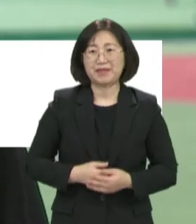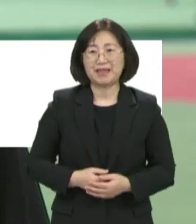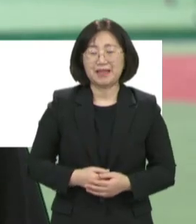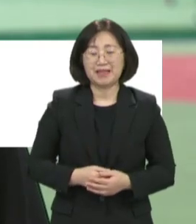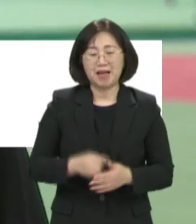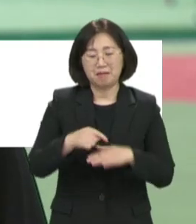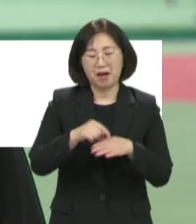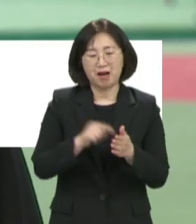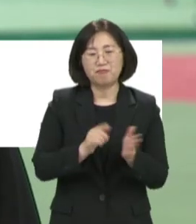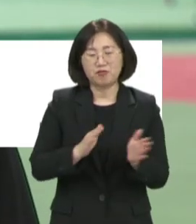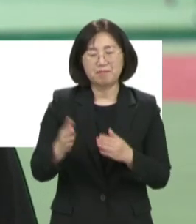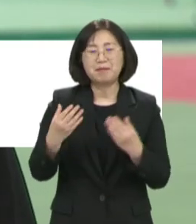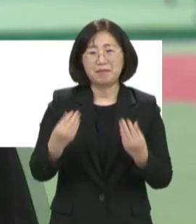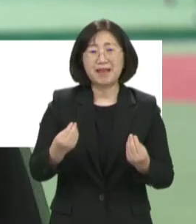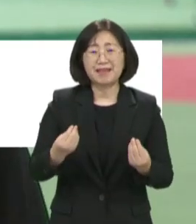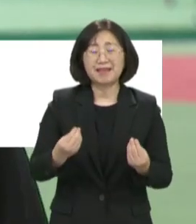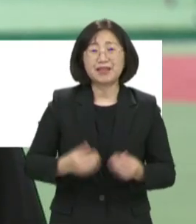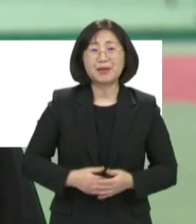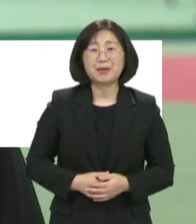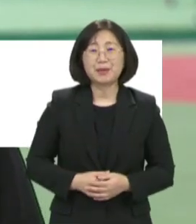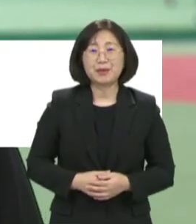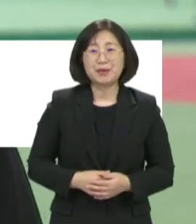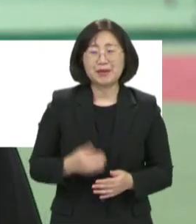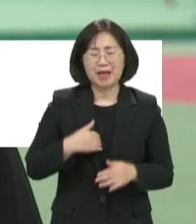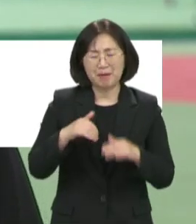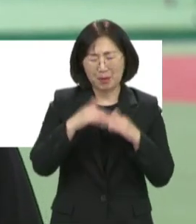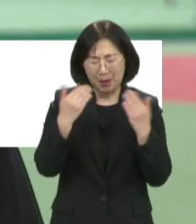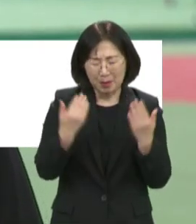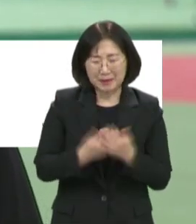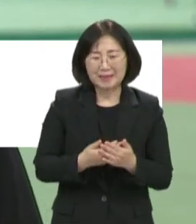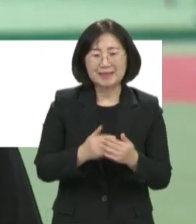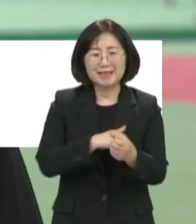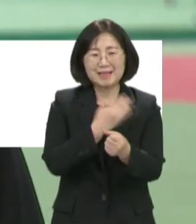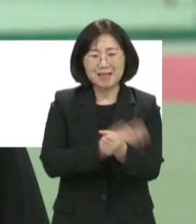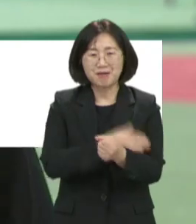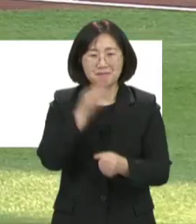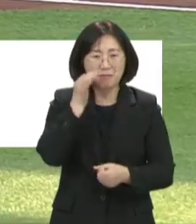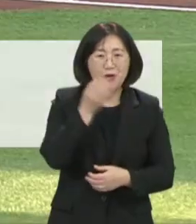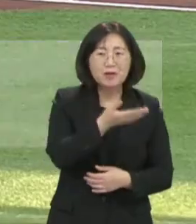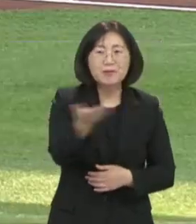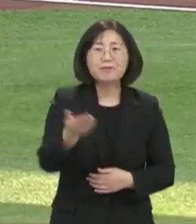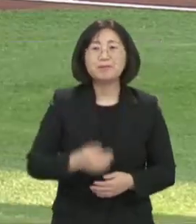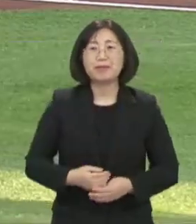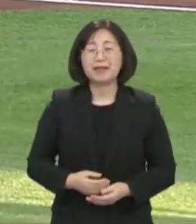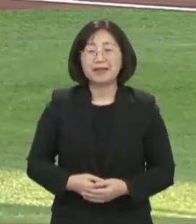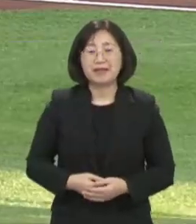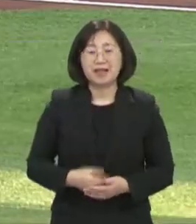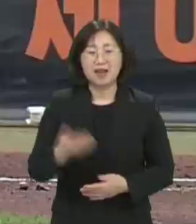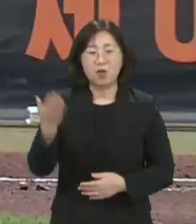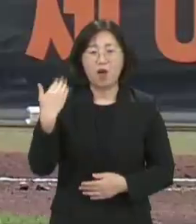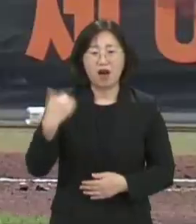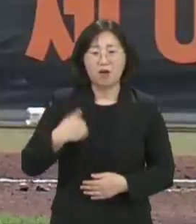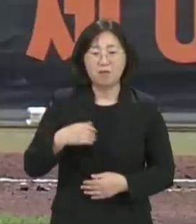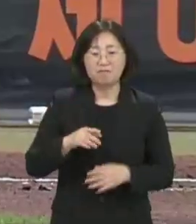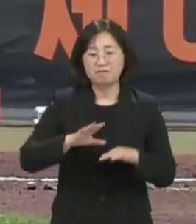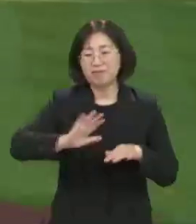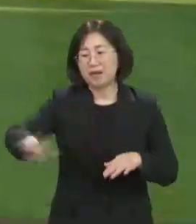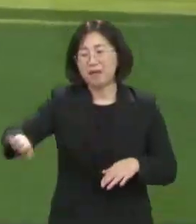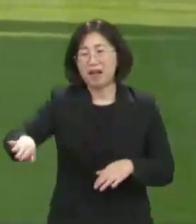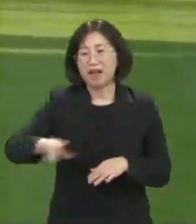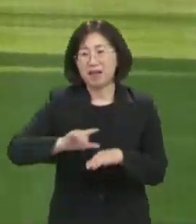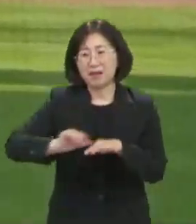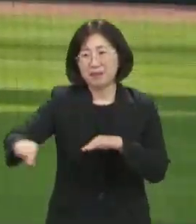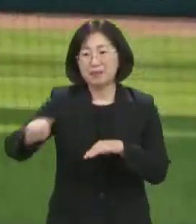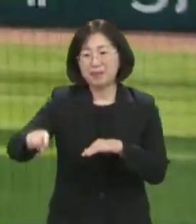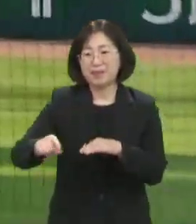마음의 준비도 다 돼 있고 제 모든 걸 좀 많이 보여드려야겠다. 과거 독립리그에서 뛰다 유명 야구